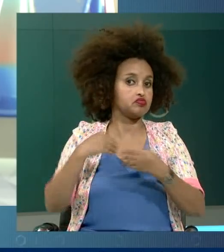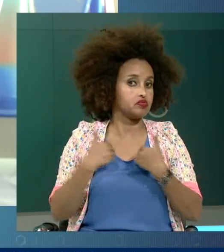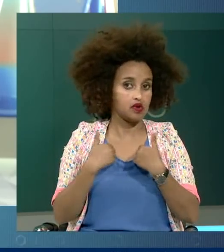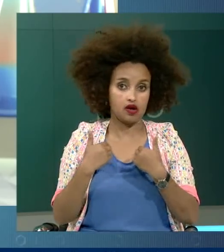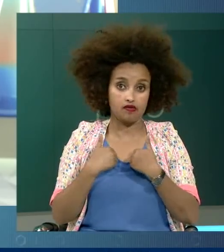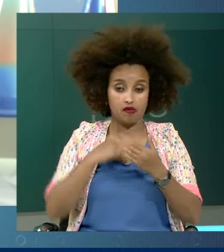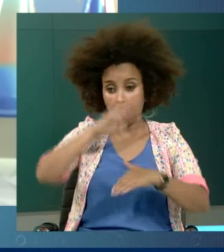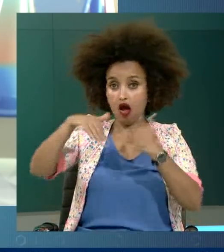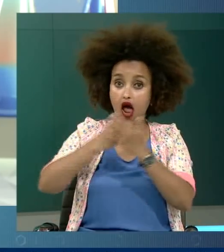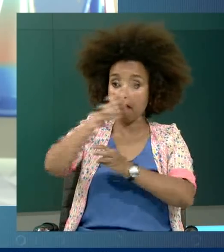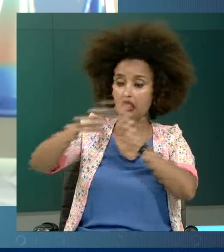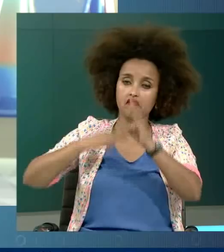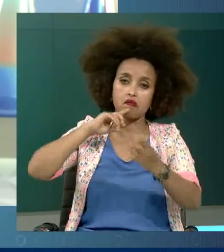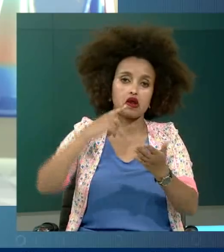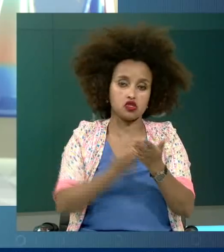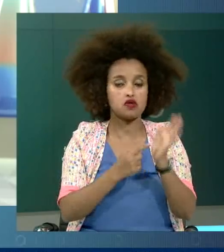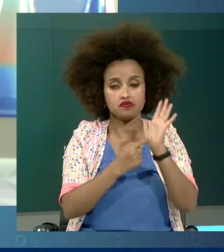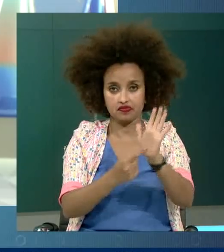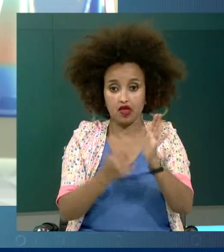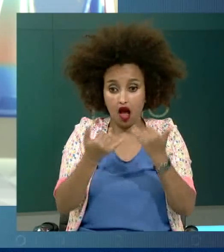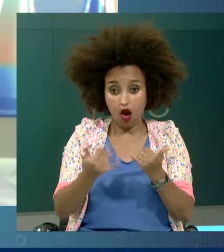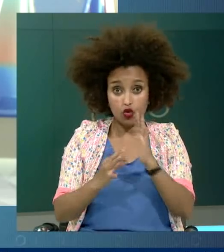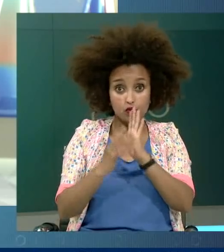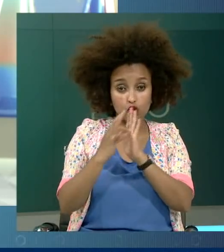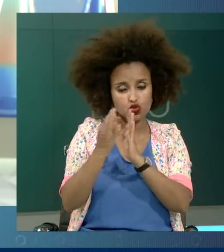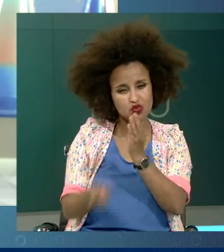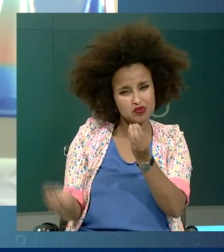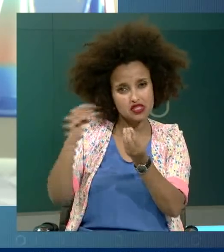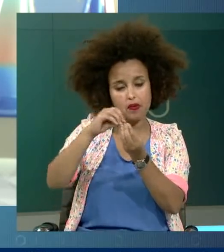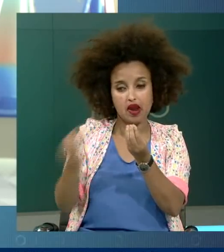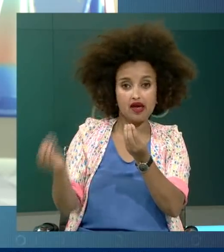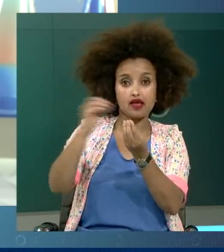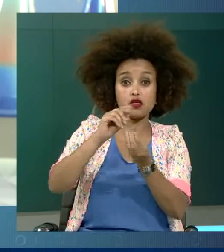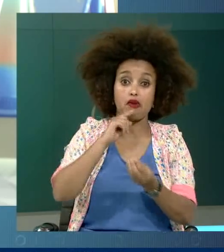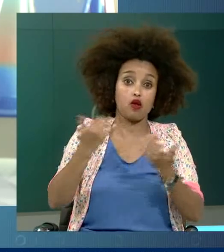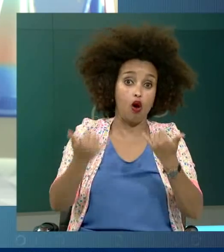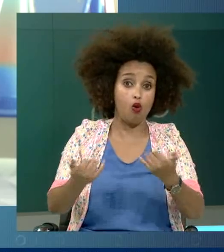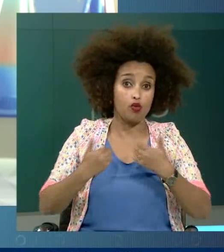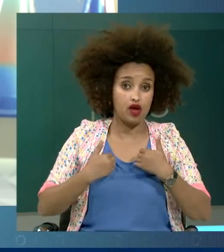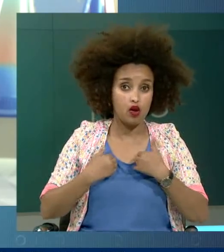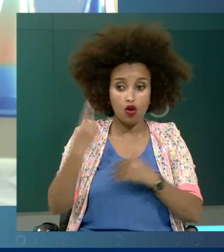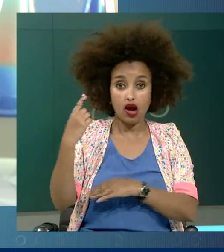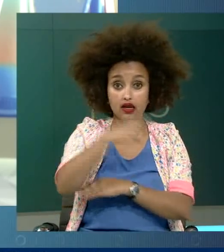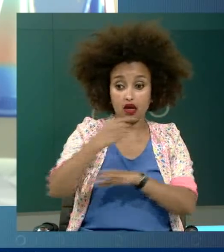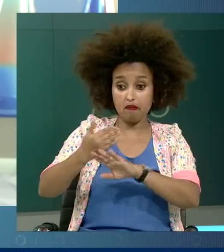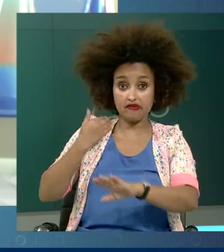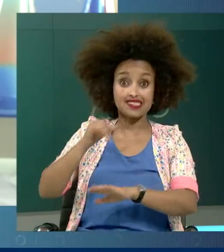የሆኑ መረጃዎች ያሳዩ የሚገኙት አሁንም ቁጥሩ እንግዲህ በየጊዜው እየጨመረ ነው የሚገኘው ከአንድ ቀን በፊት